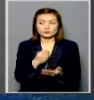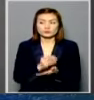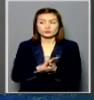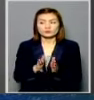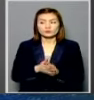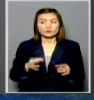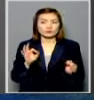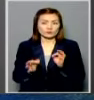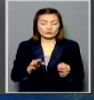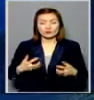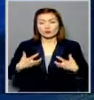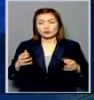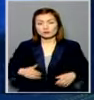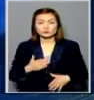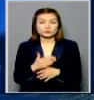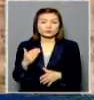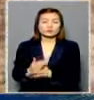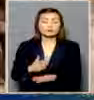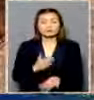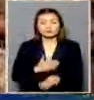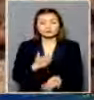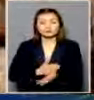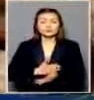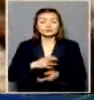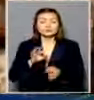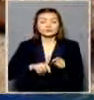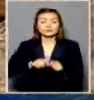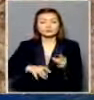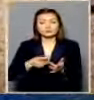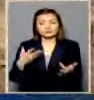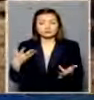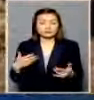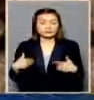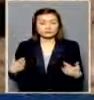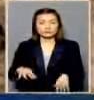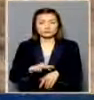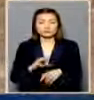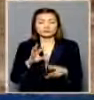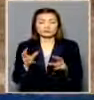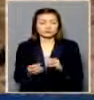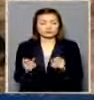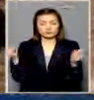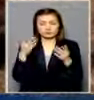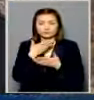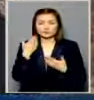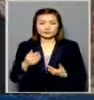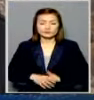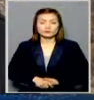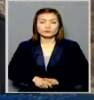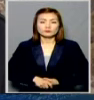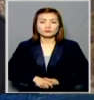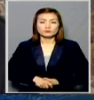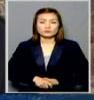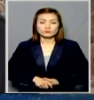жағдайды тұрақтандыруға атсалысып жатқандарын айтады. Ал алынған сынама нәтижелері ешқандай ауру белгілерін анықтамаған.